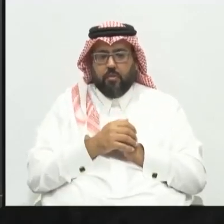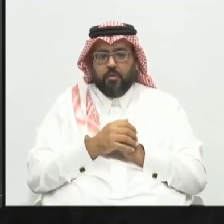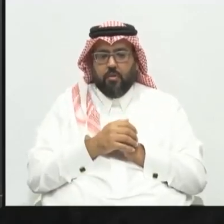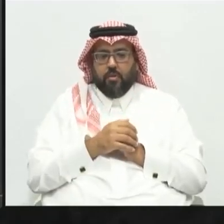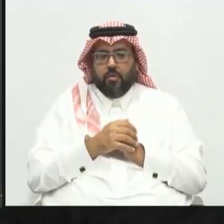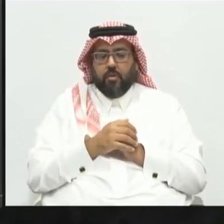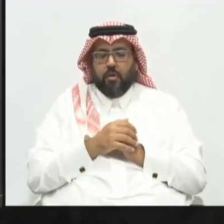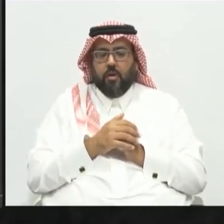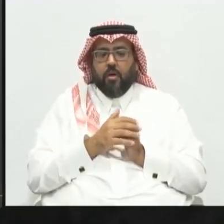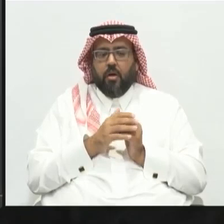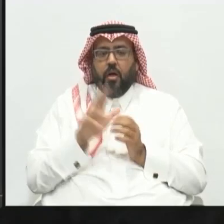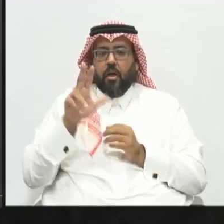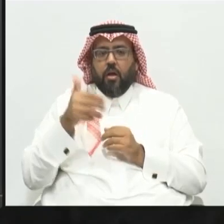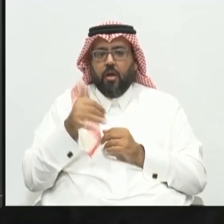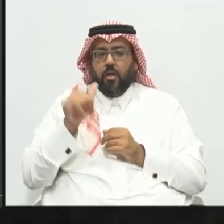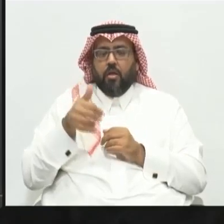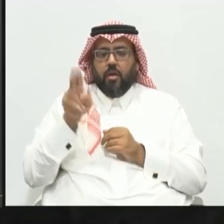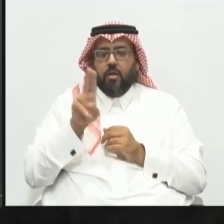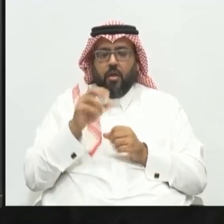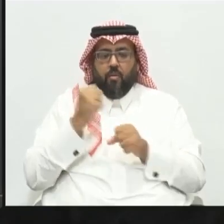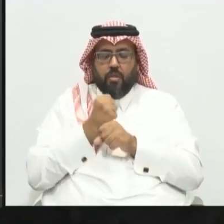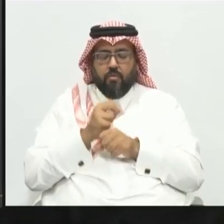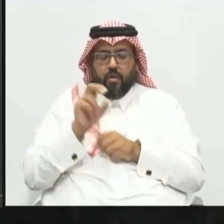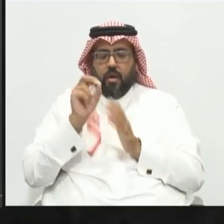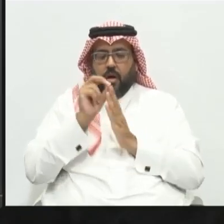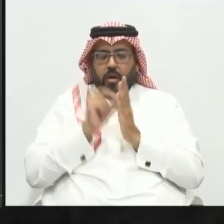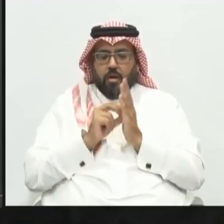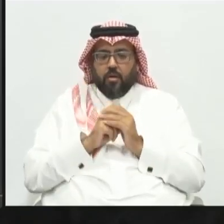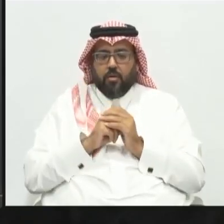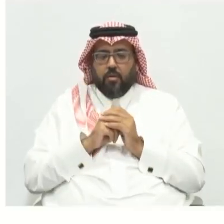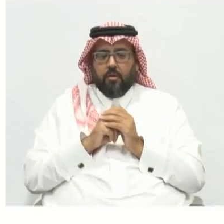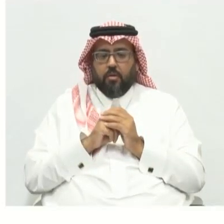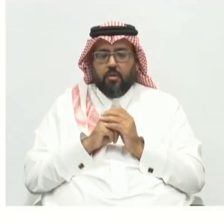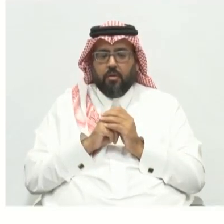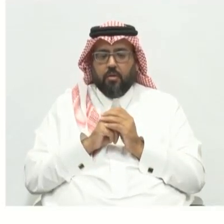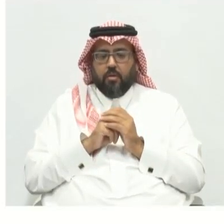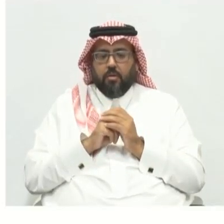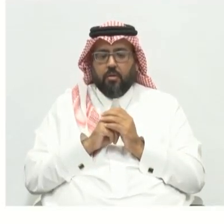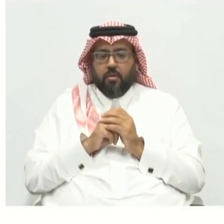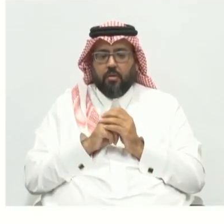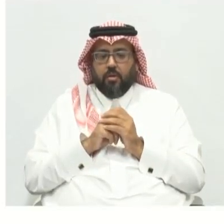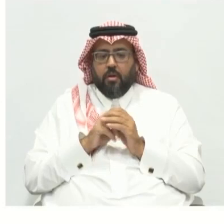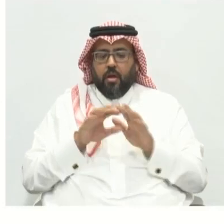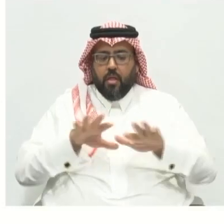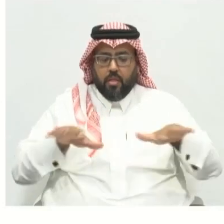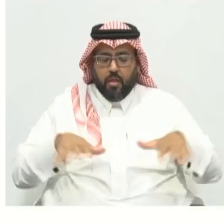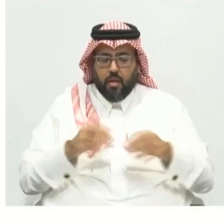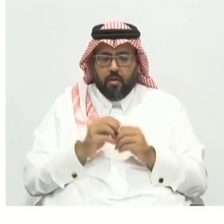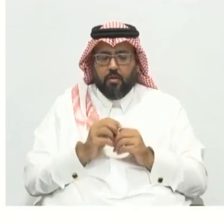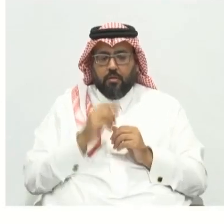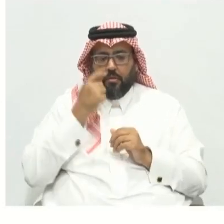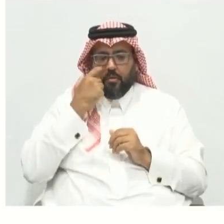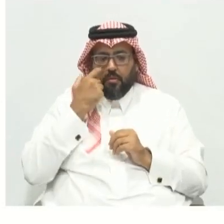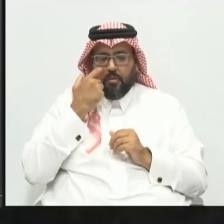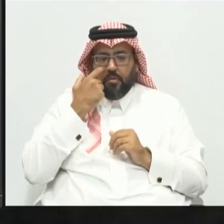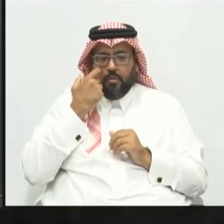هذه ايضا من الغايات في وظيفه القانون انها تحقق جانب التعايش و